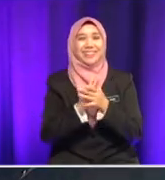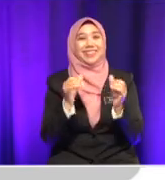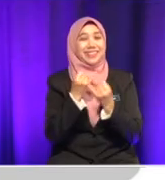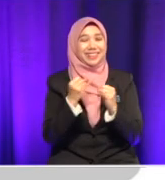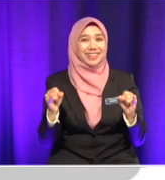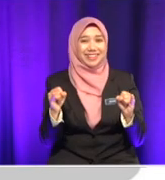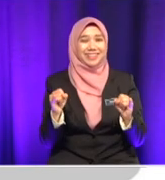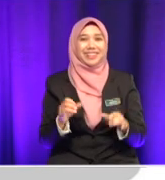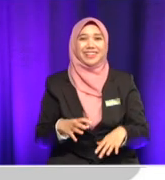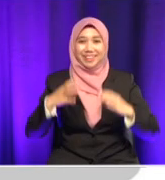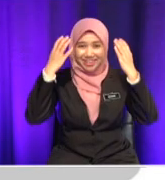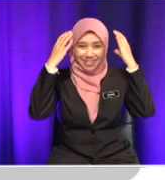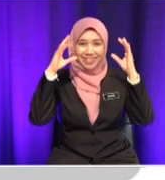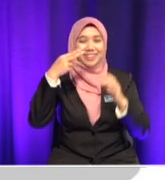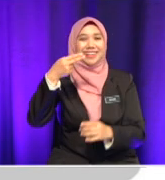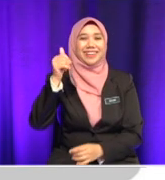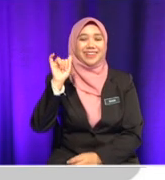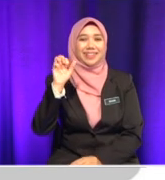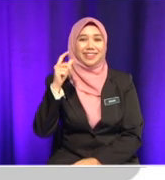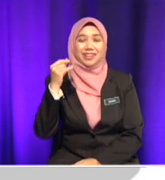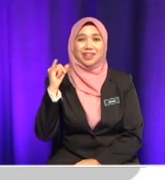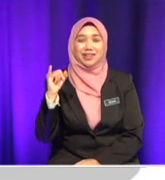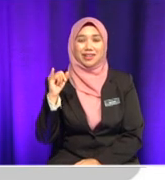cie Gue yatim mereka